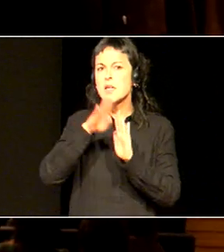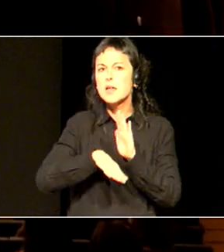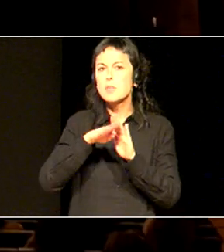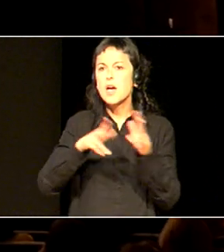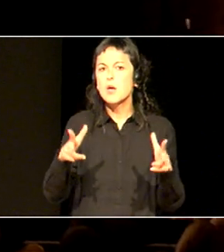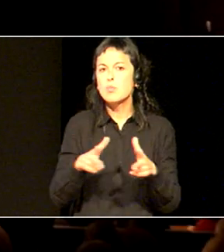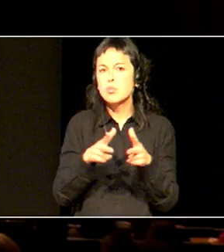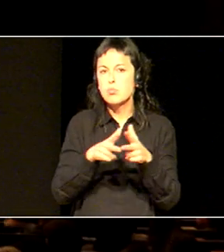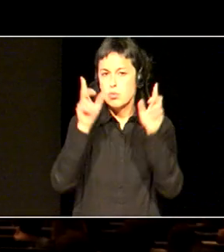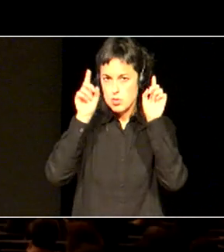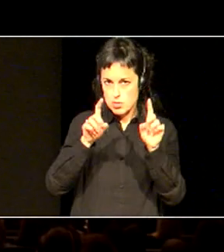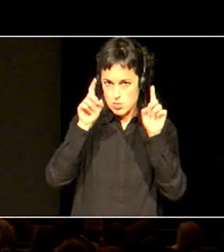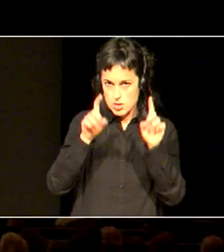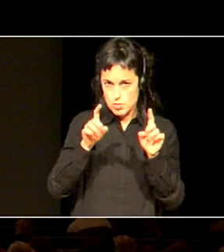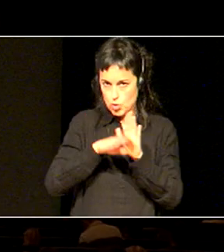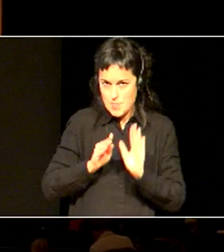programa bada.